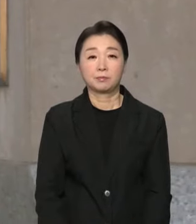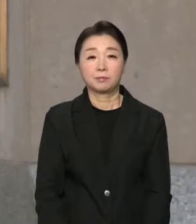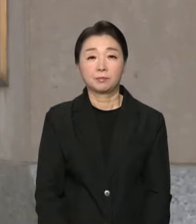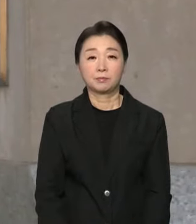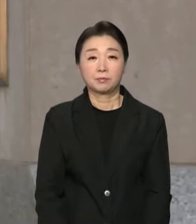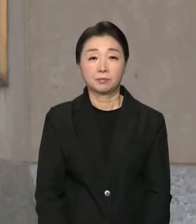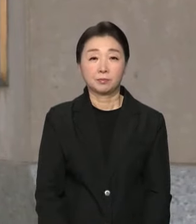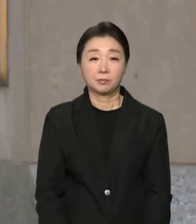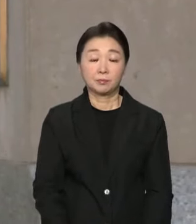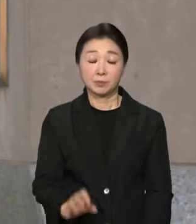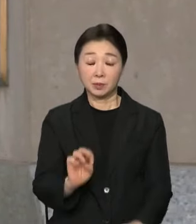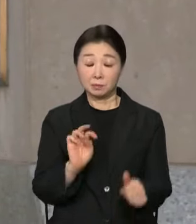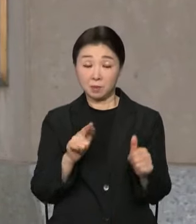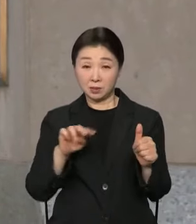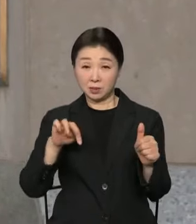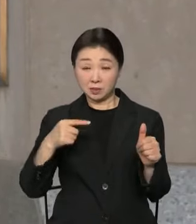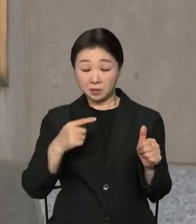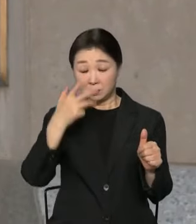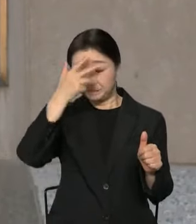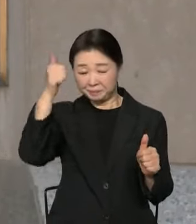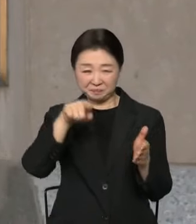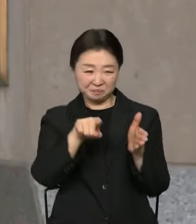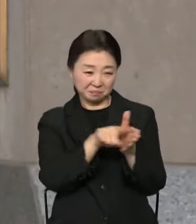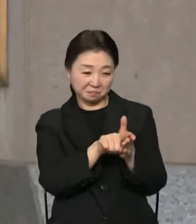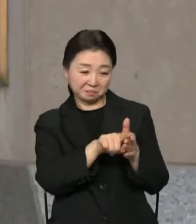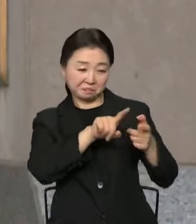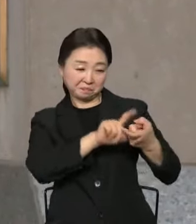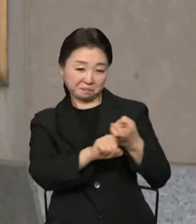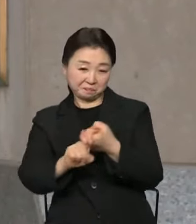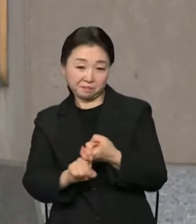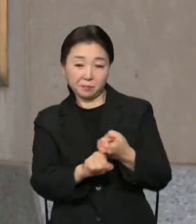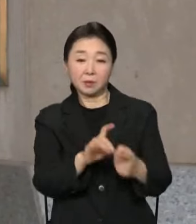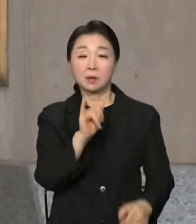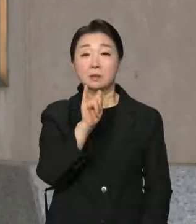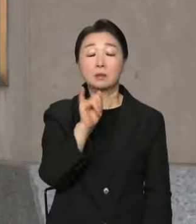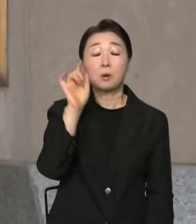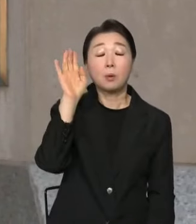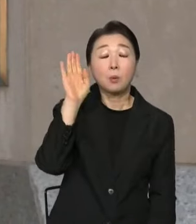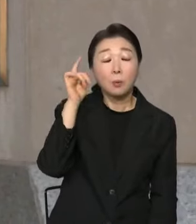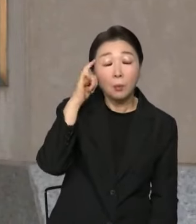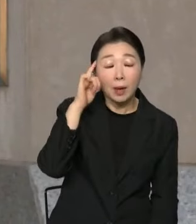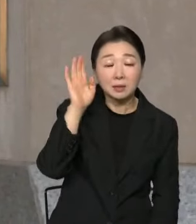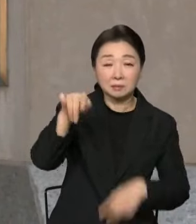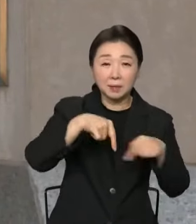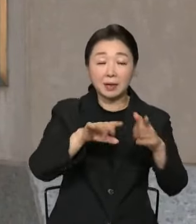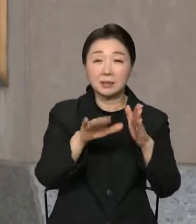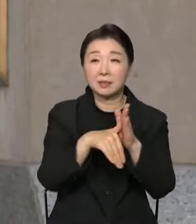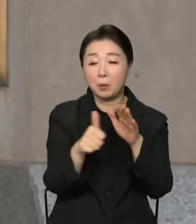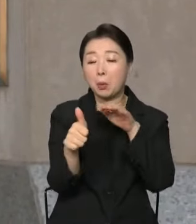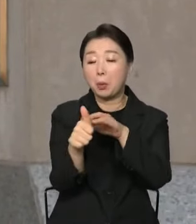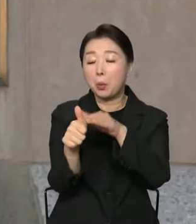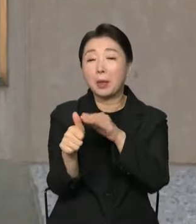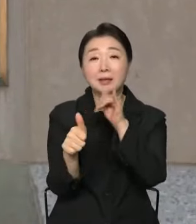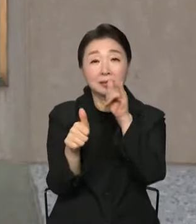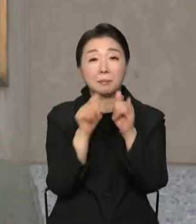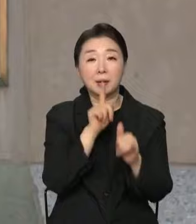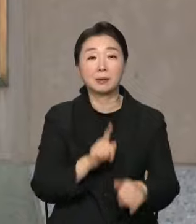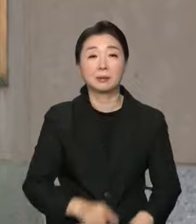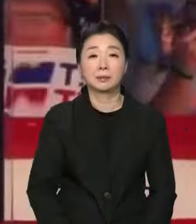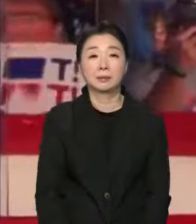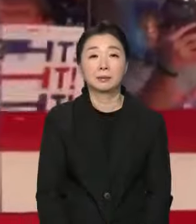머스크는 트럼프 당선인의 절대적 신임 속에 사실상 차기 행정부 인선에 노골적으로 개입하고 있다는 지적이